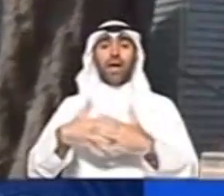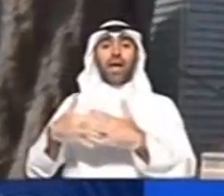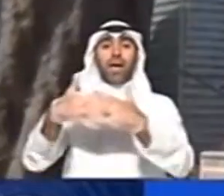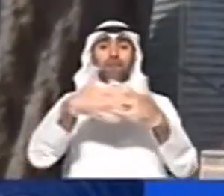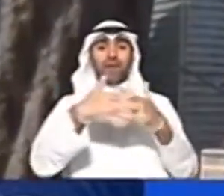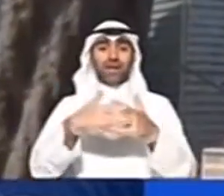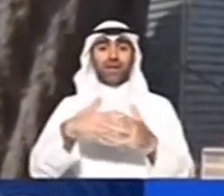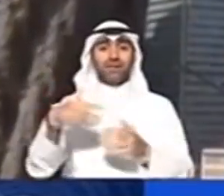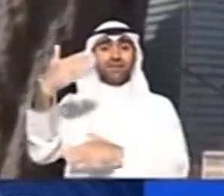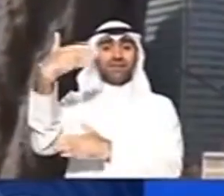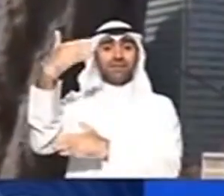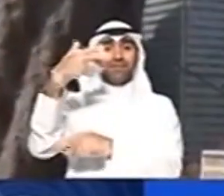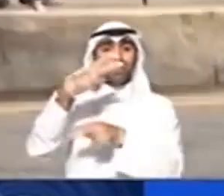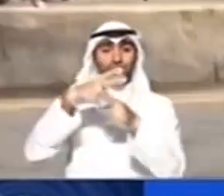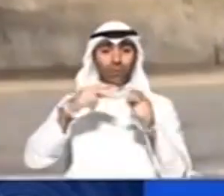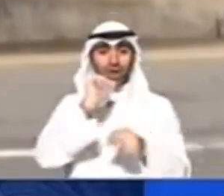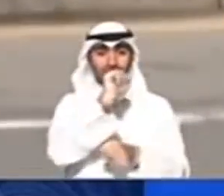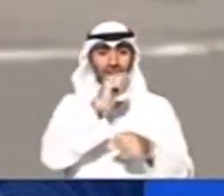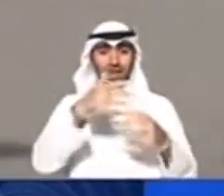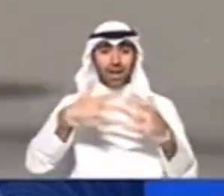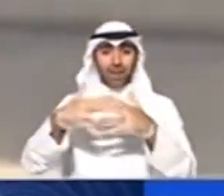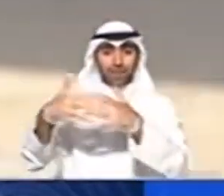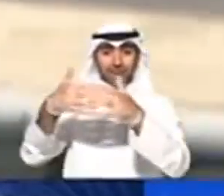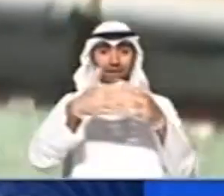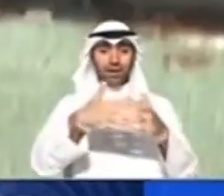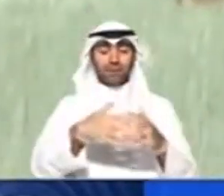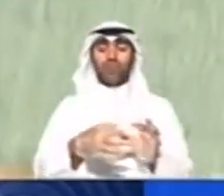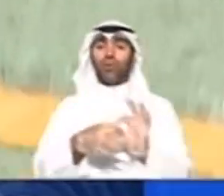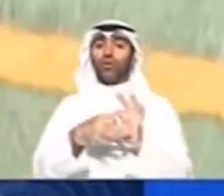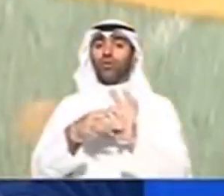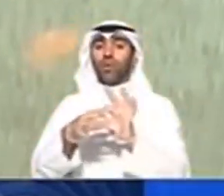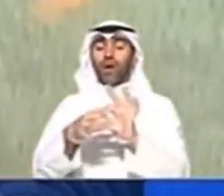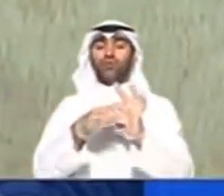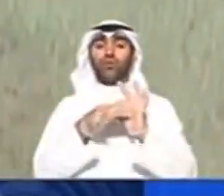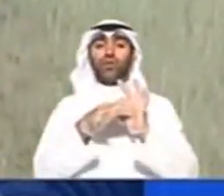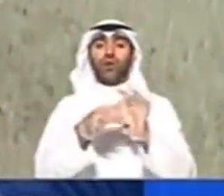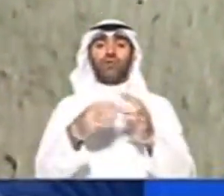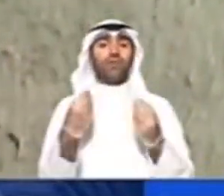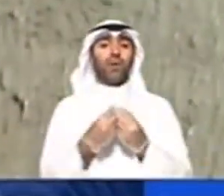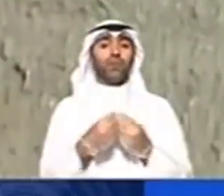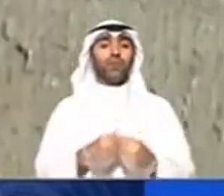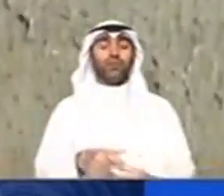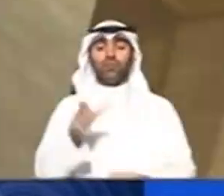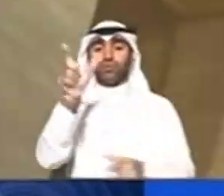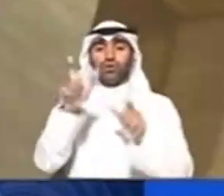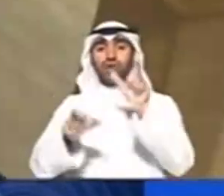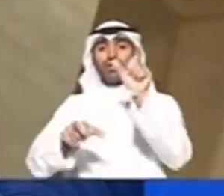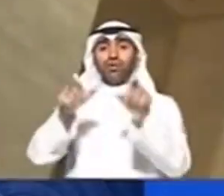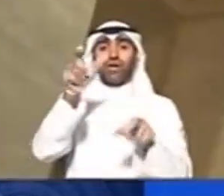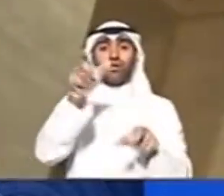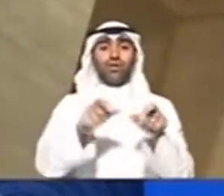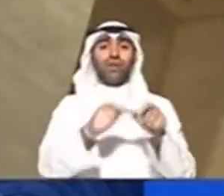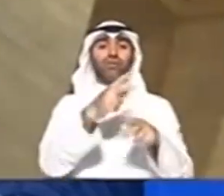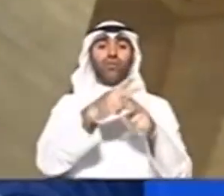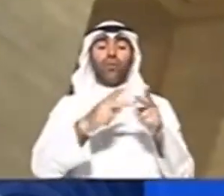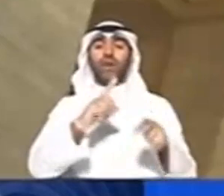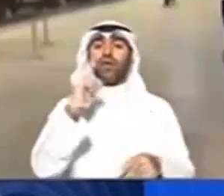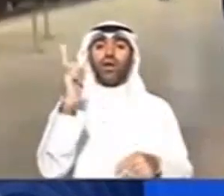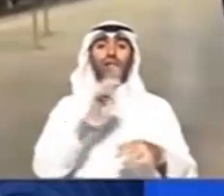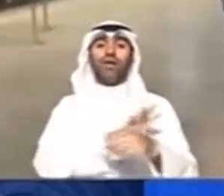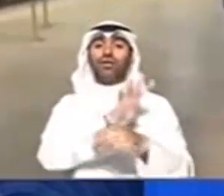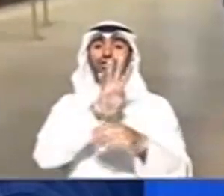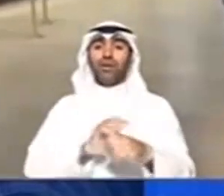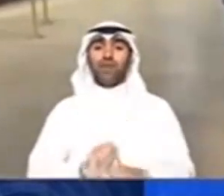والمكاتب الثقافية والتعليمية لبحث مستجدات وتداعيات تفشي فيروس كورونا ولتقديم المساعدات